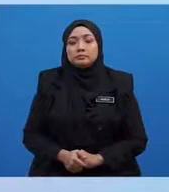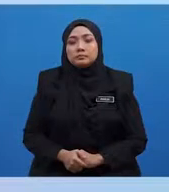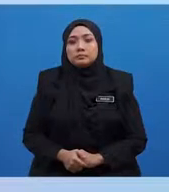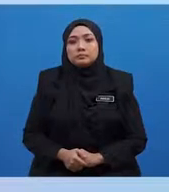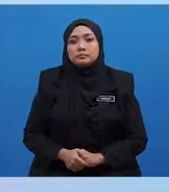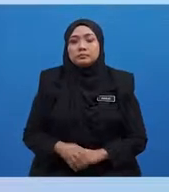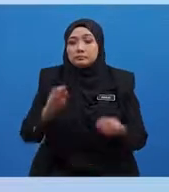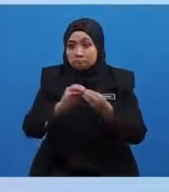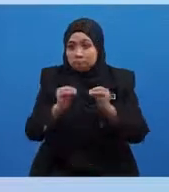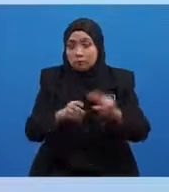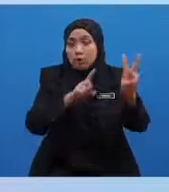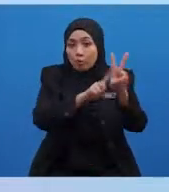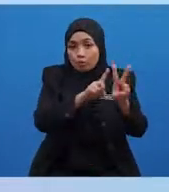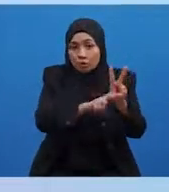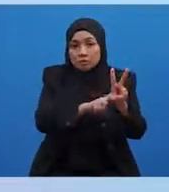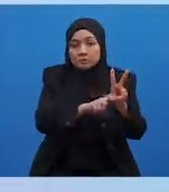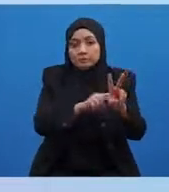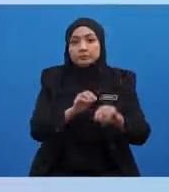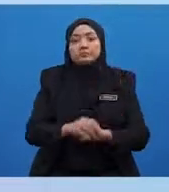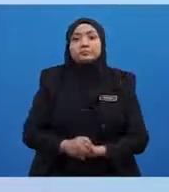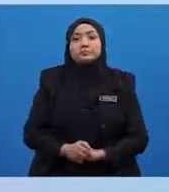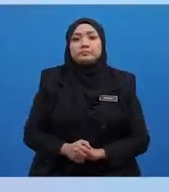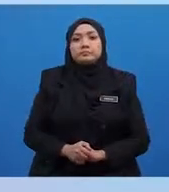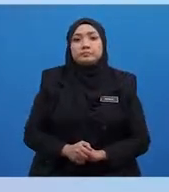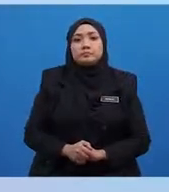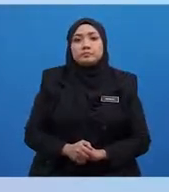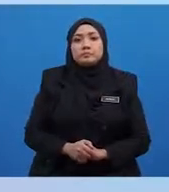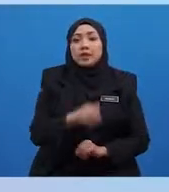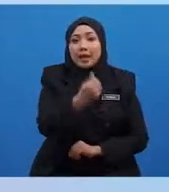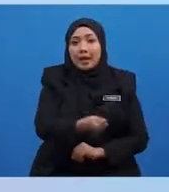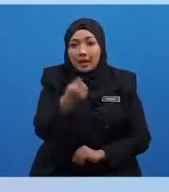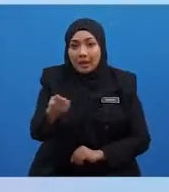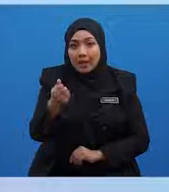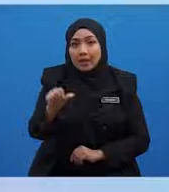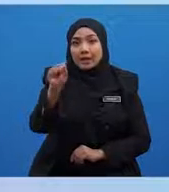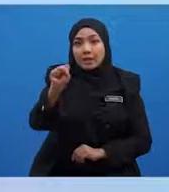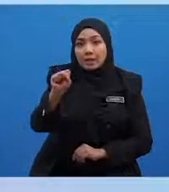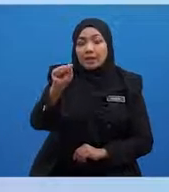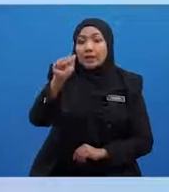Kategori kedua dikenali sebagai peralatan aksesori.